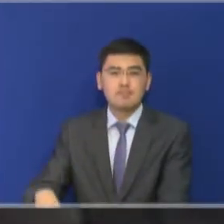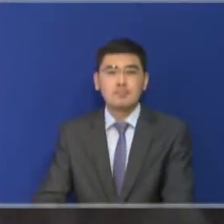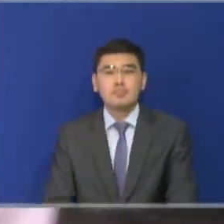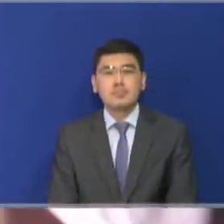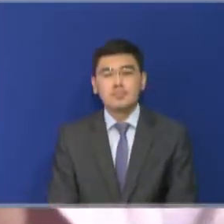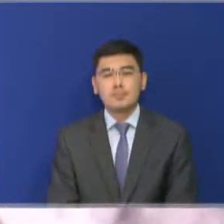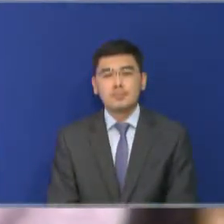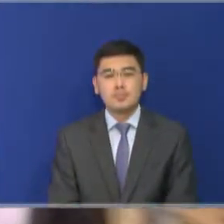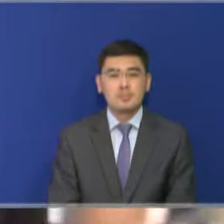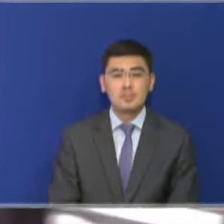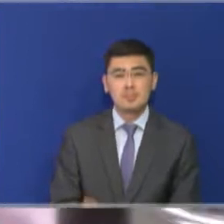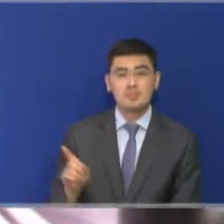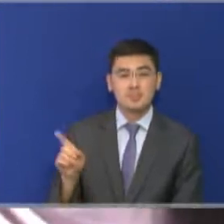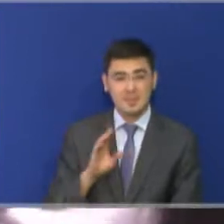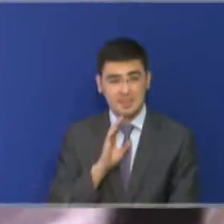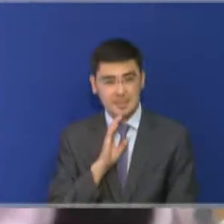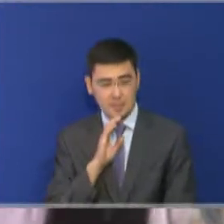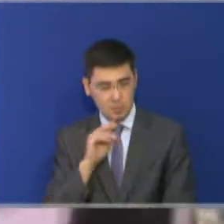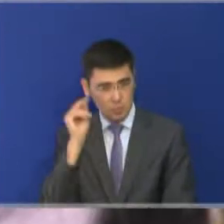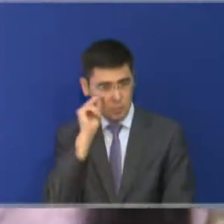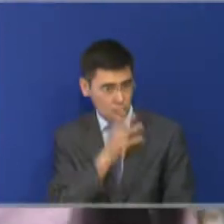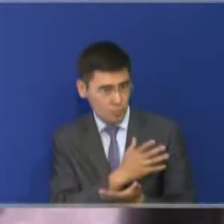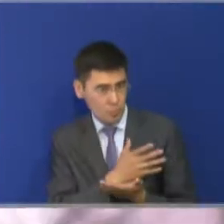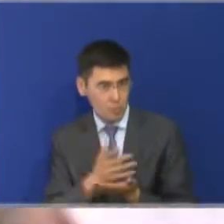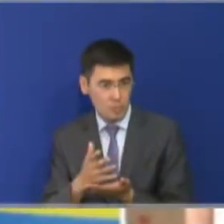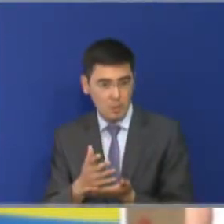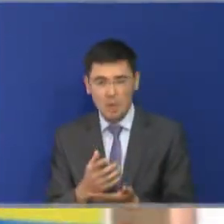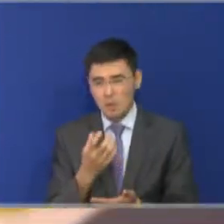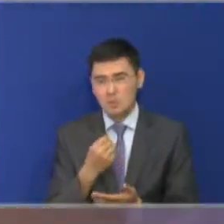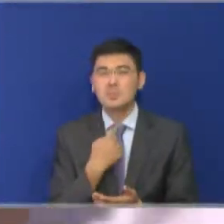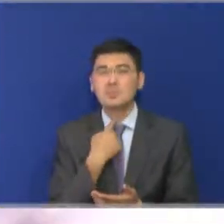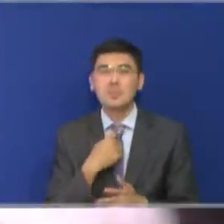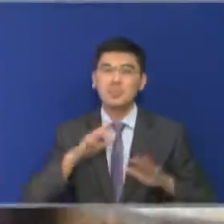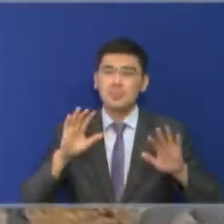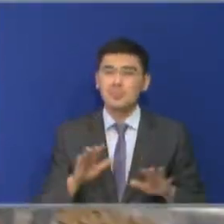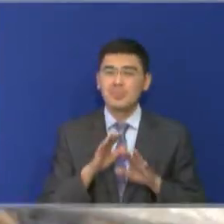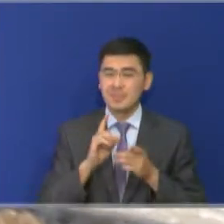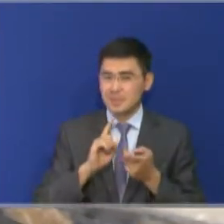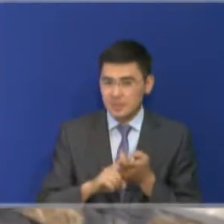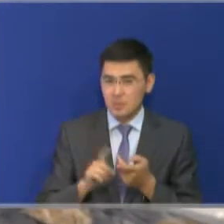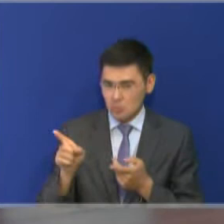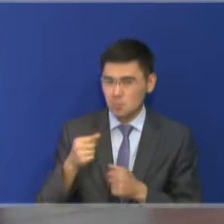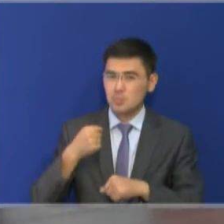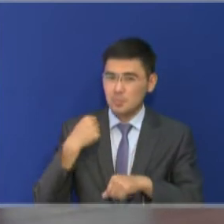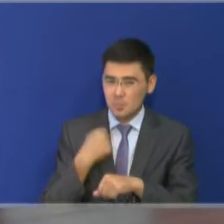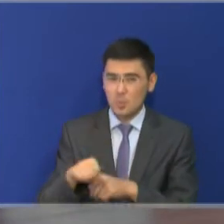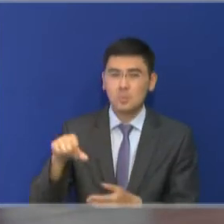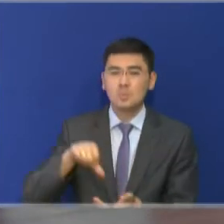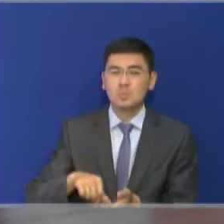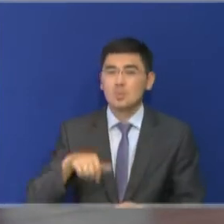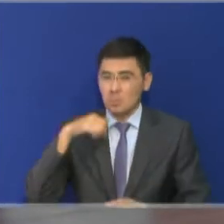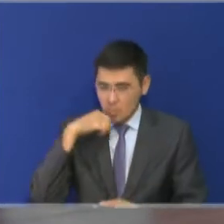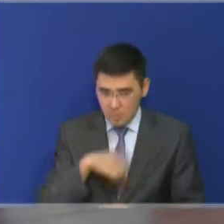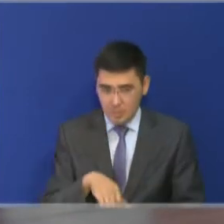Үңкәр Серікқазы оқу озаты, сондай-ақ ол биыл бірден бірнеше вокалдық байқаулардың жеңімпазы атанды. Оқудағы және